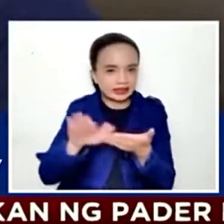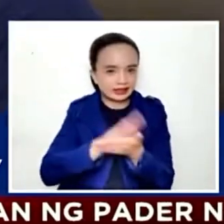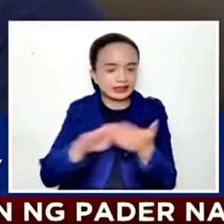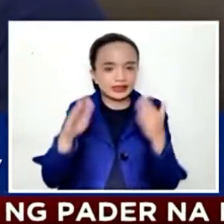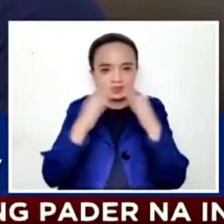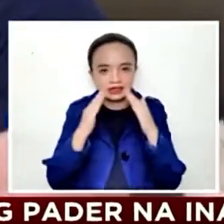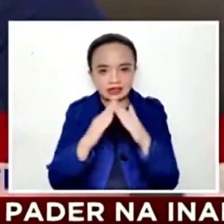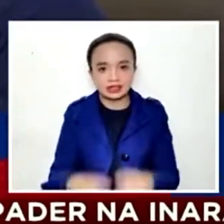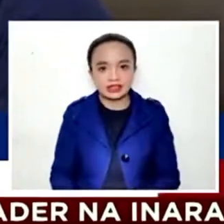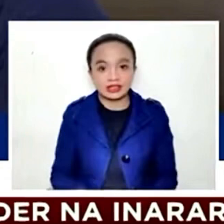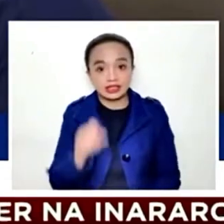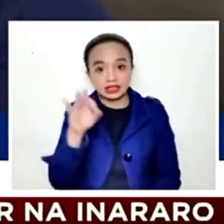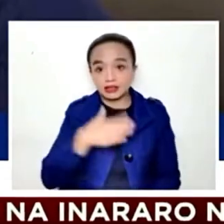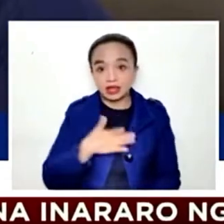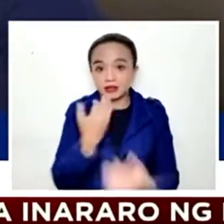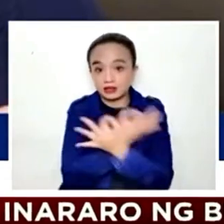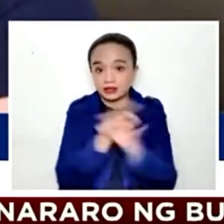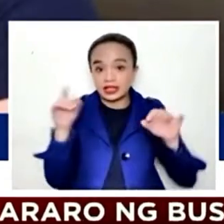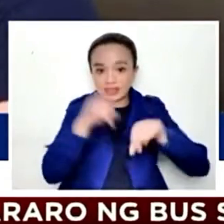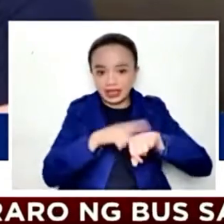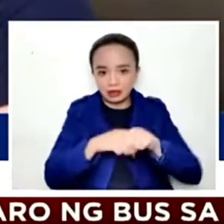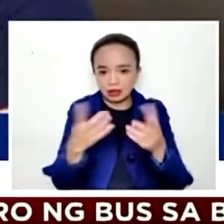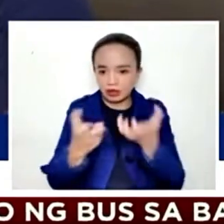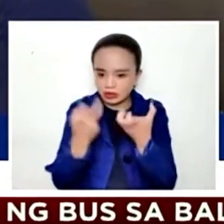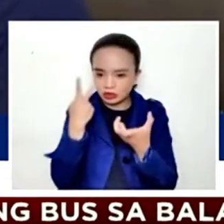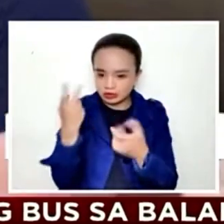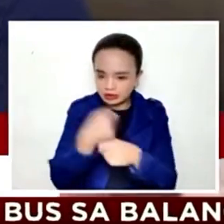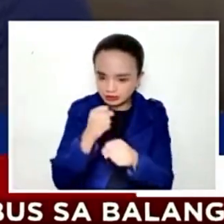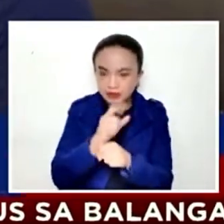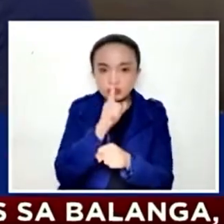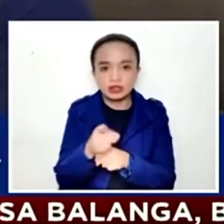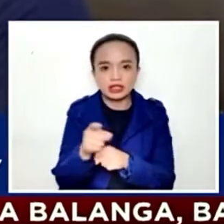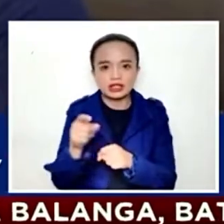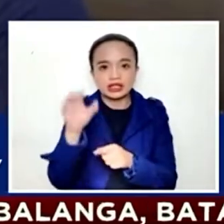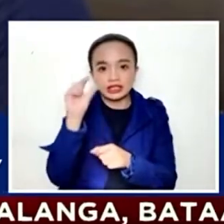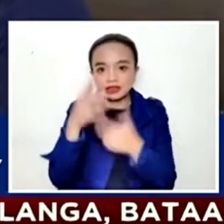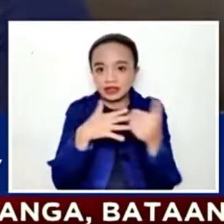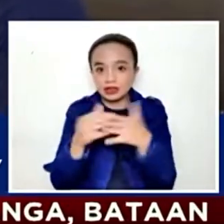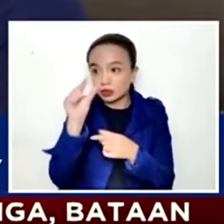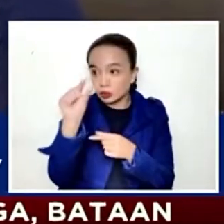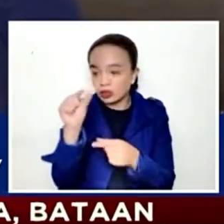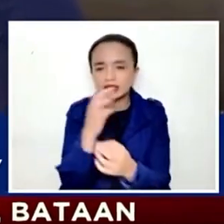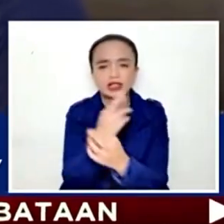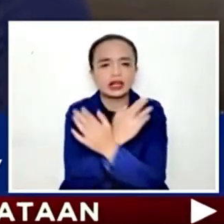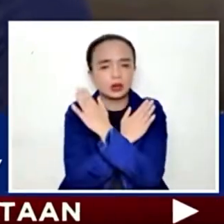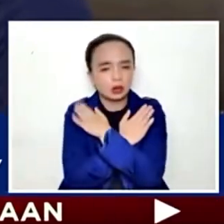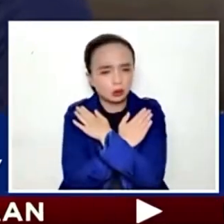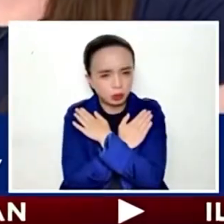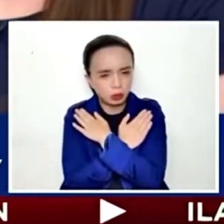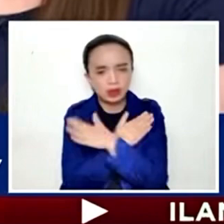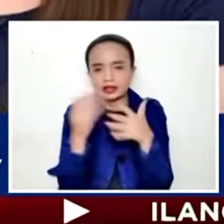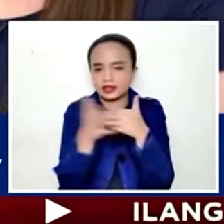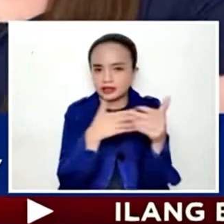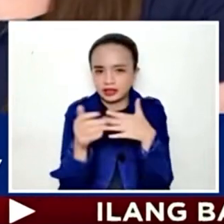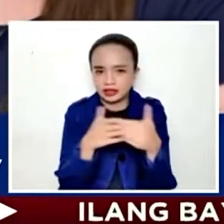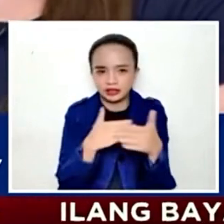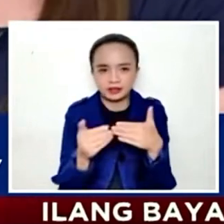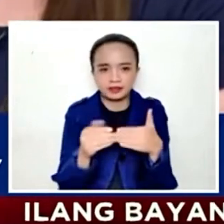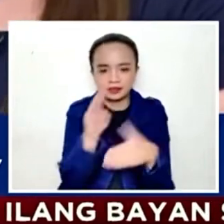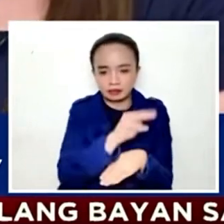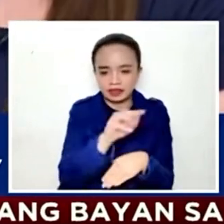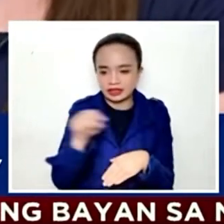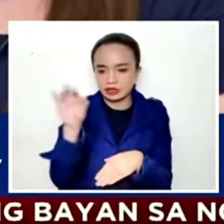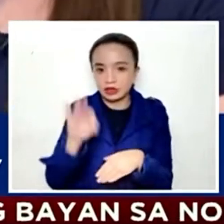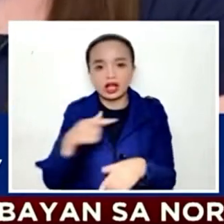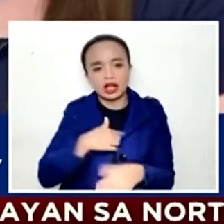During my free time po, I see to it na kahit na yung may konting rest lang ako in between, kahit weekdays,